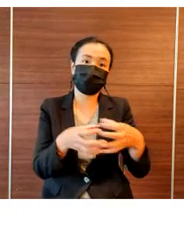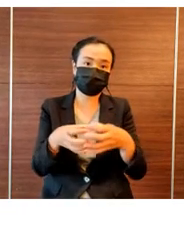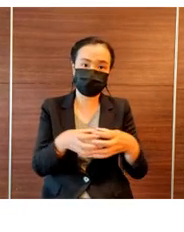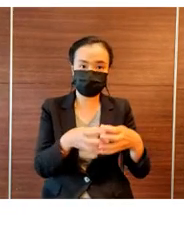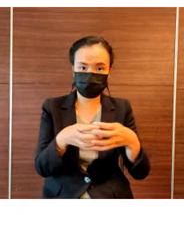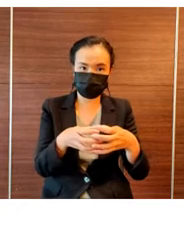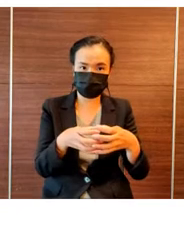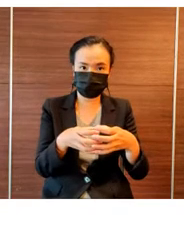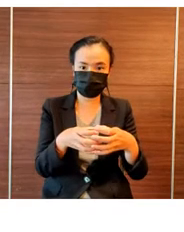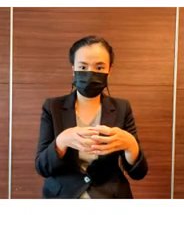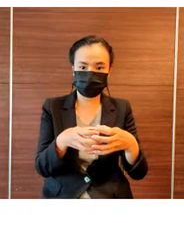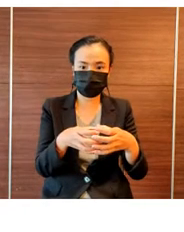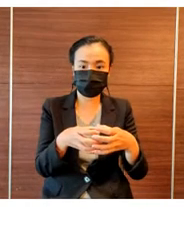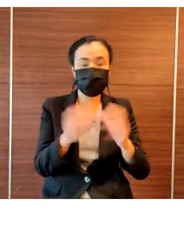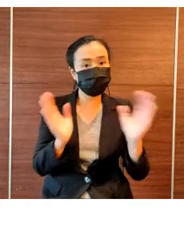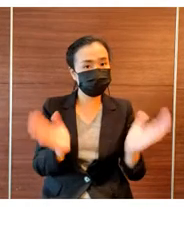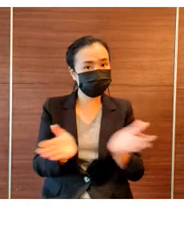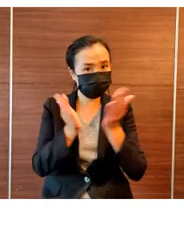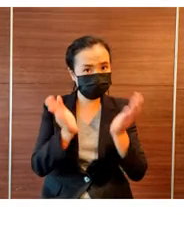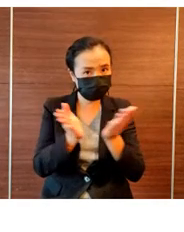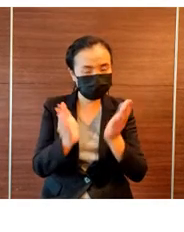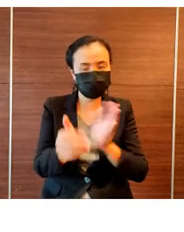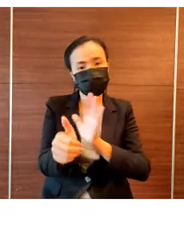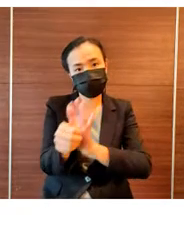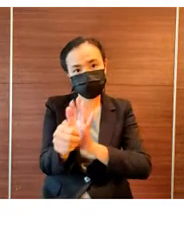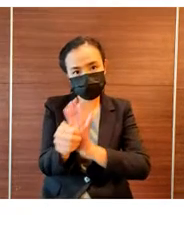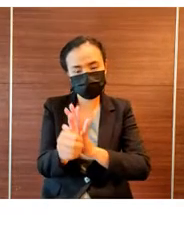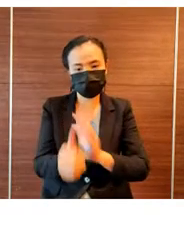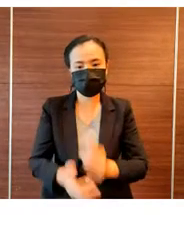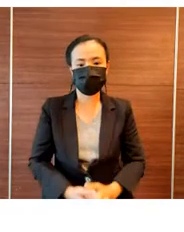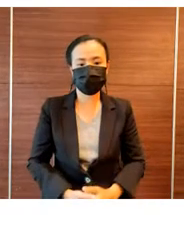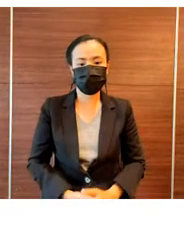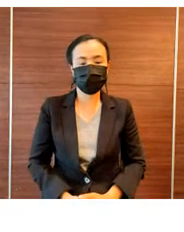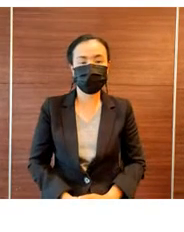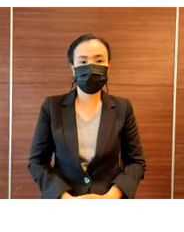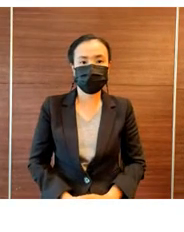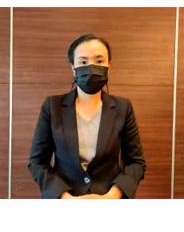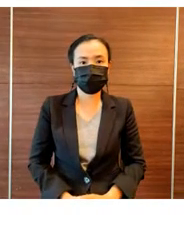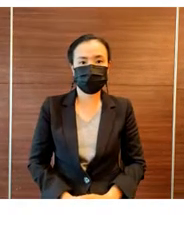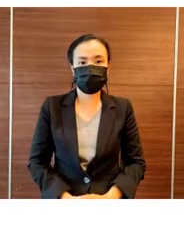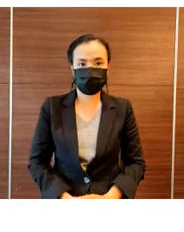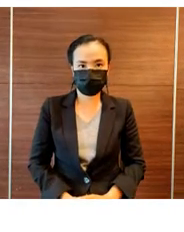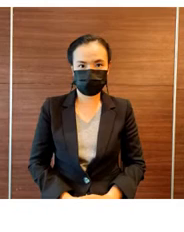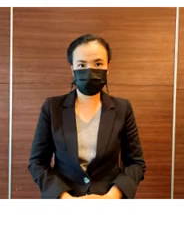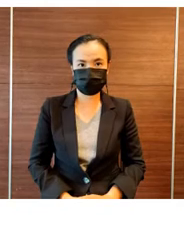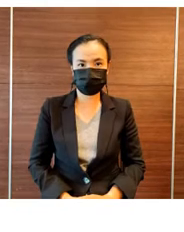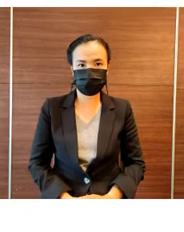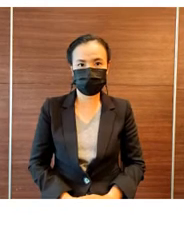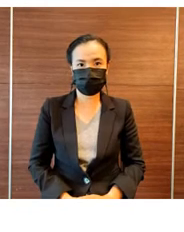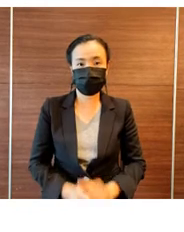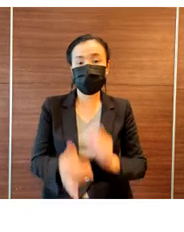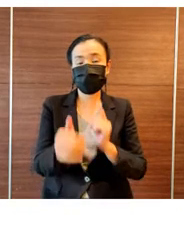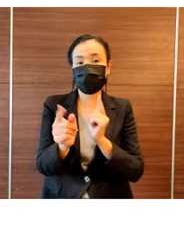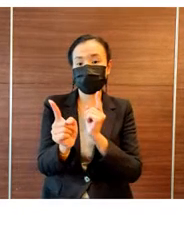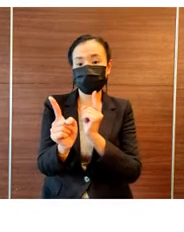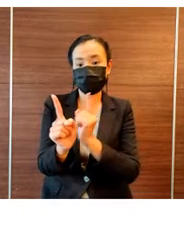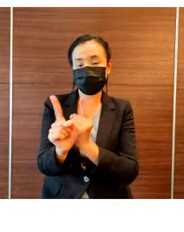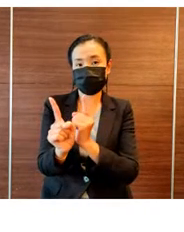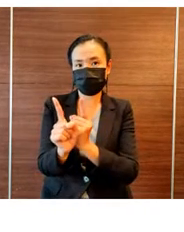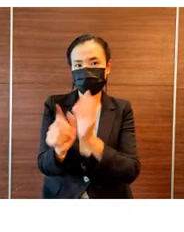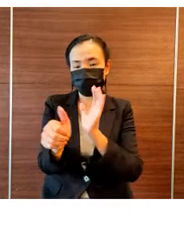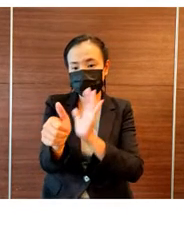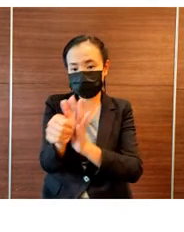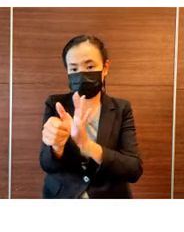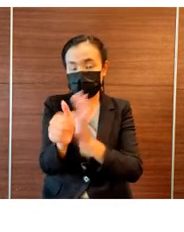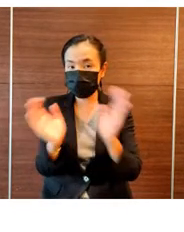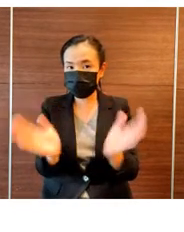บบของสปอนเซอร์ชิพก็คือแต่ละคนก็จะมีผู้สนับสนุน1คนเราเป็นผู้ได้รับการส